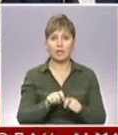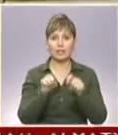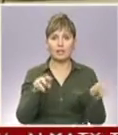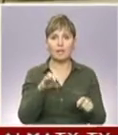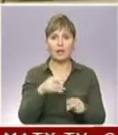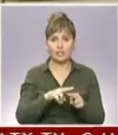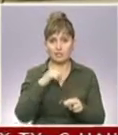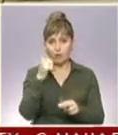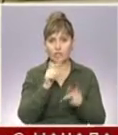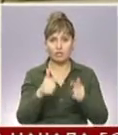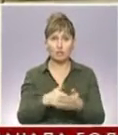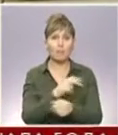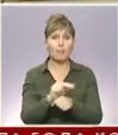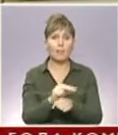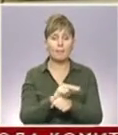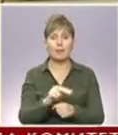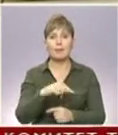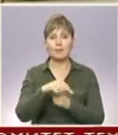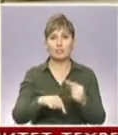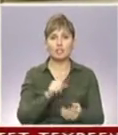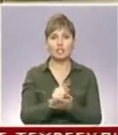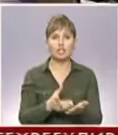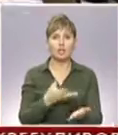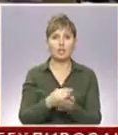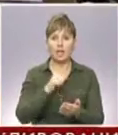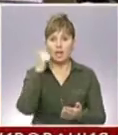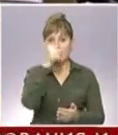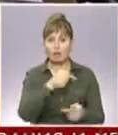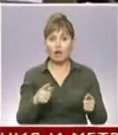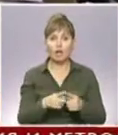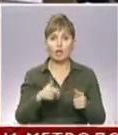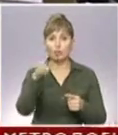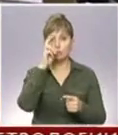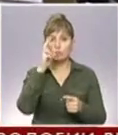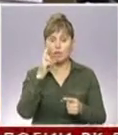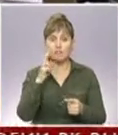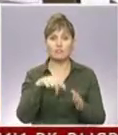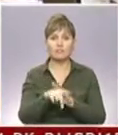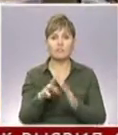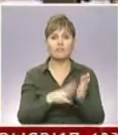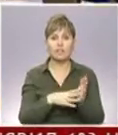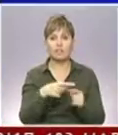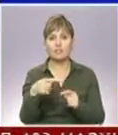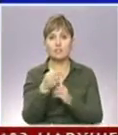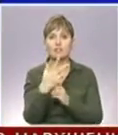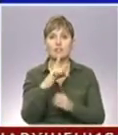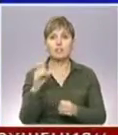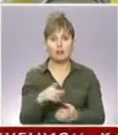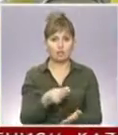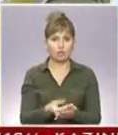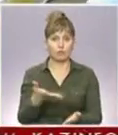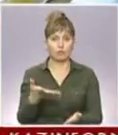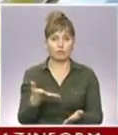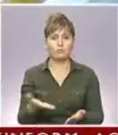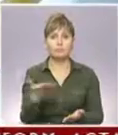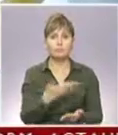года. Согласно новым поправкам, предприниматели должны платить годовую аренду государственной недвижимости в 9, а то и в 13 раз дороже. Мы